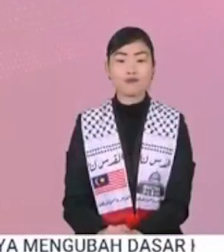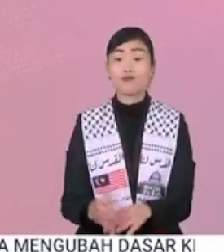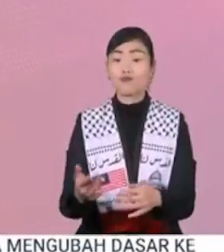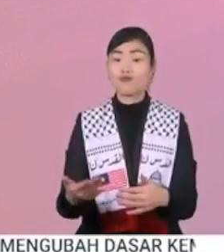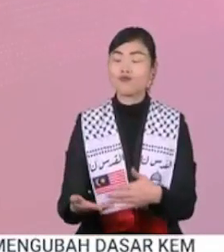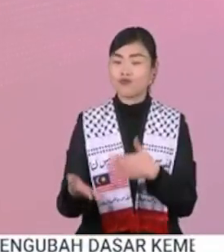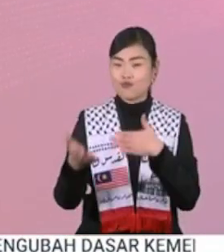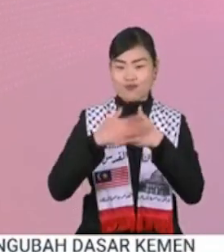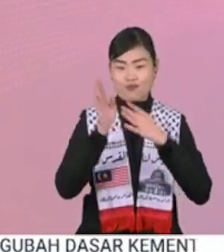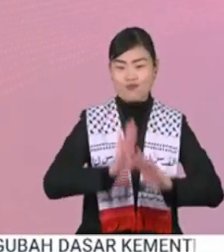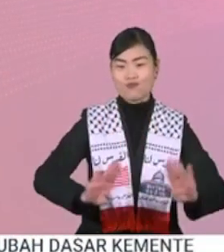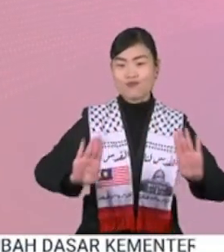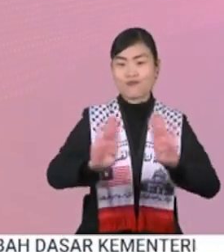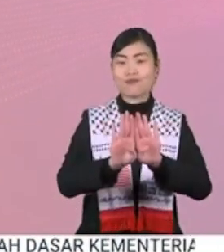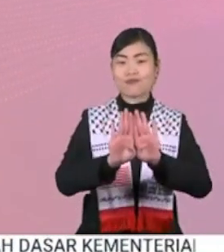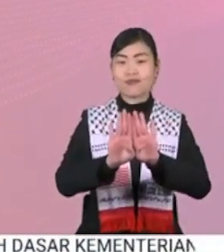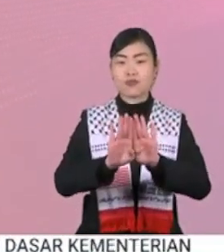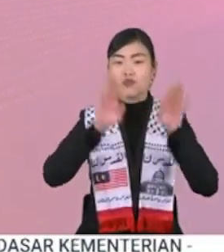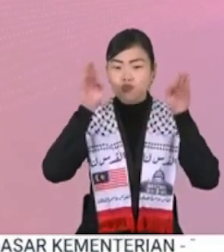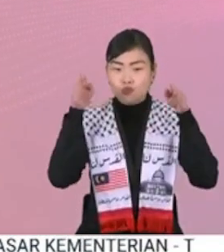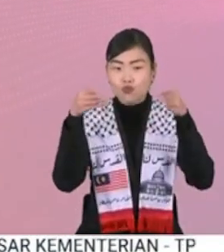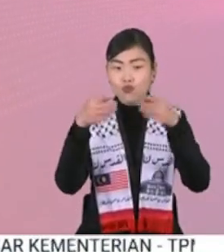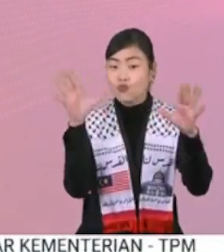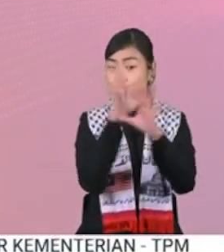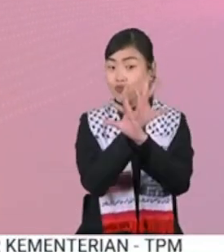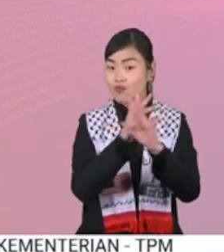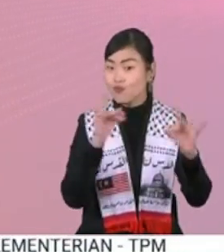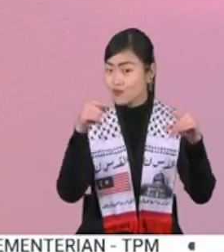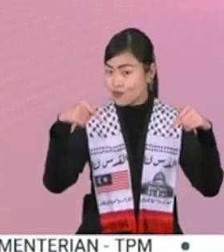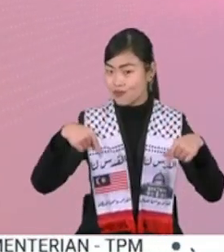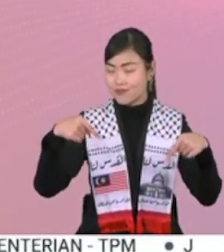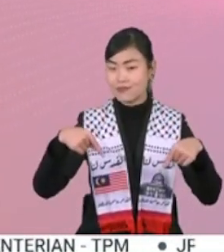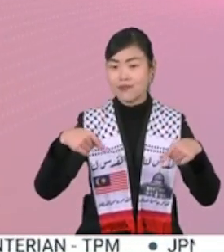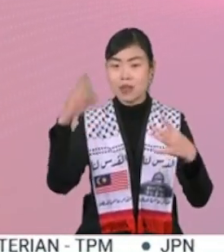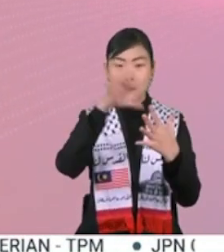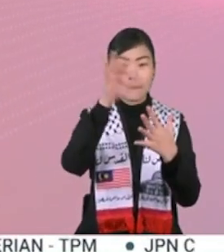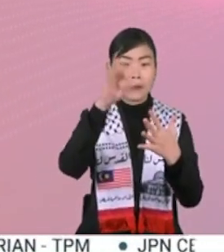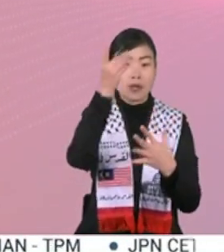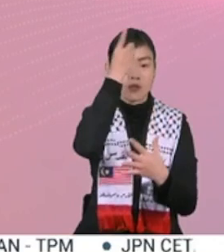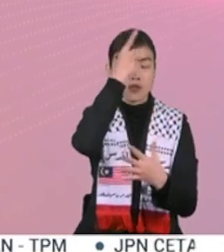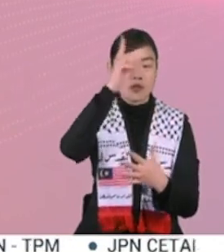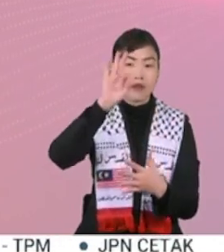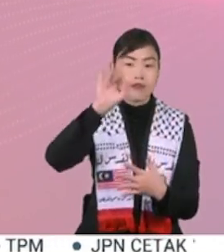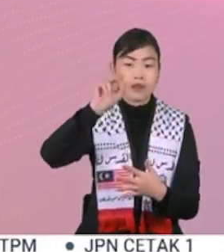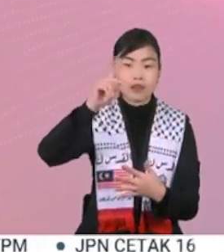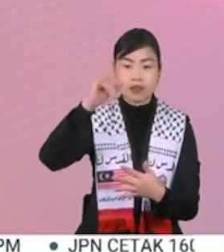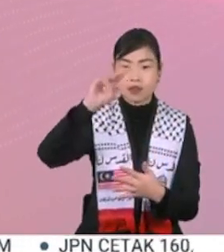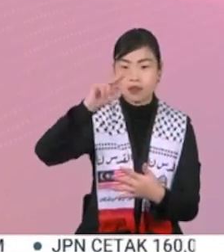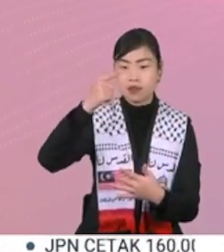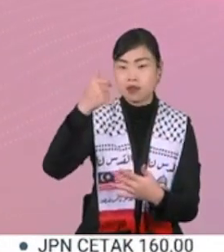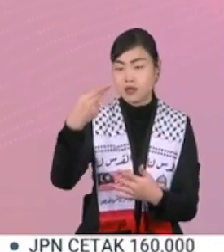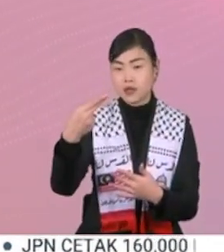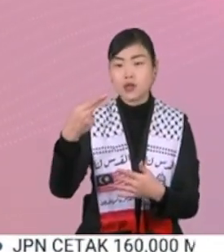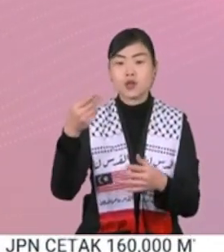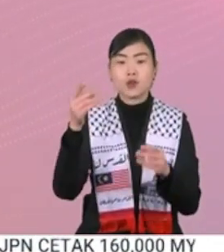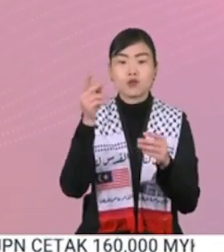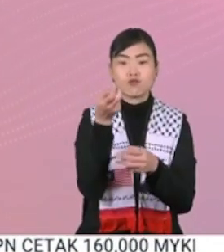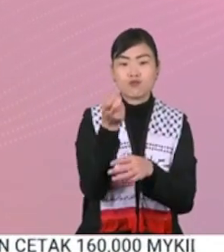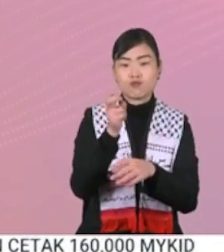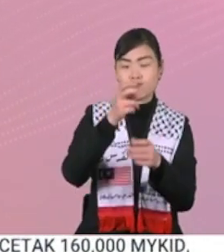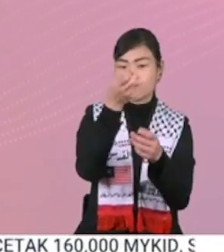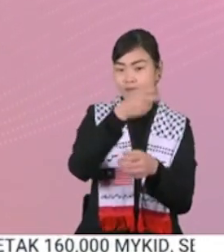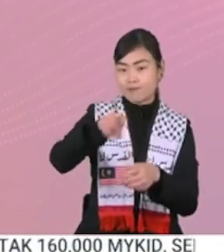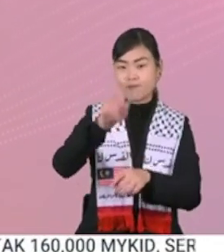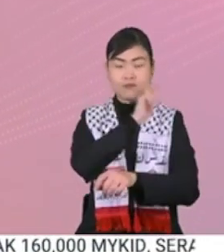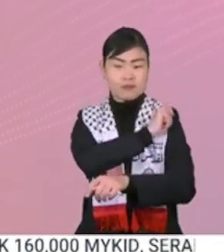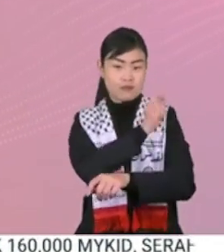baik kembali dalam berita wilayah fokus bumi kenyalang hari ini pelantikan Datuk Seri Fadilah yusof sebagai Menteri peralihan tenaga dan